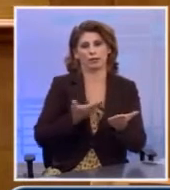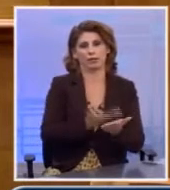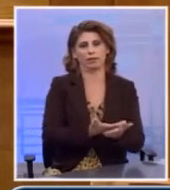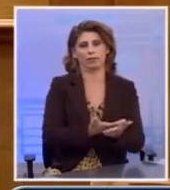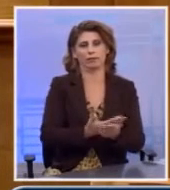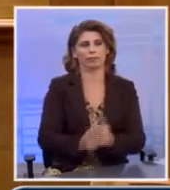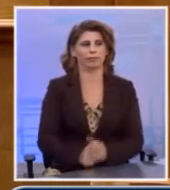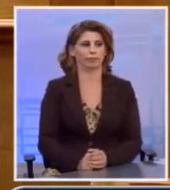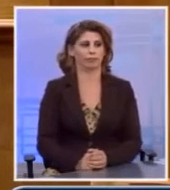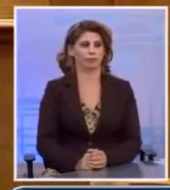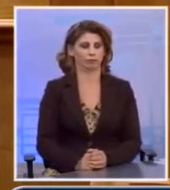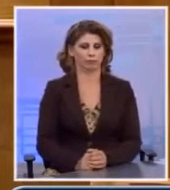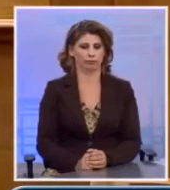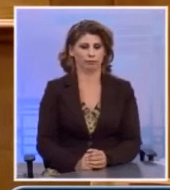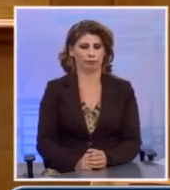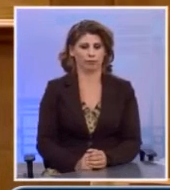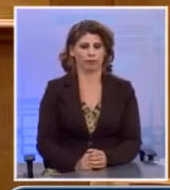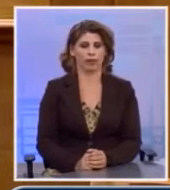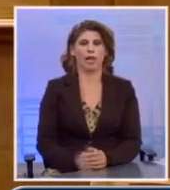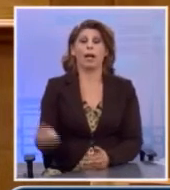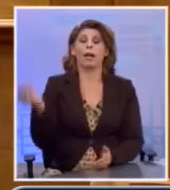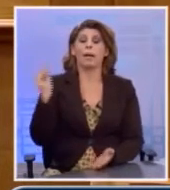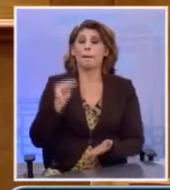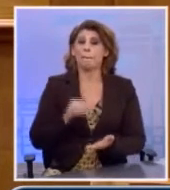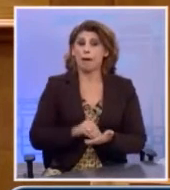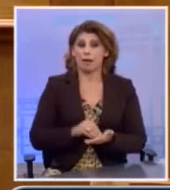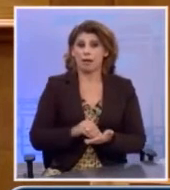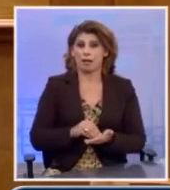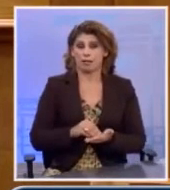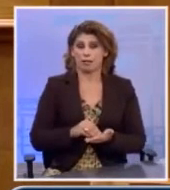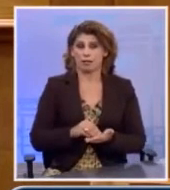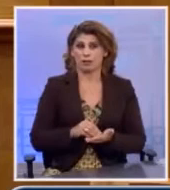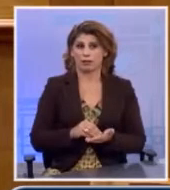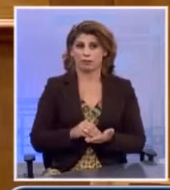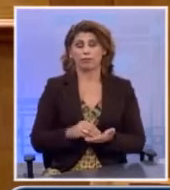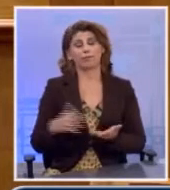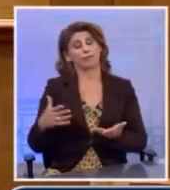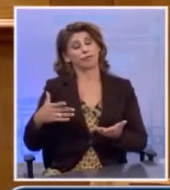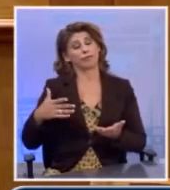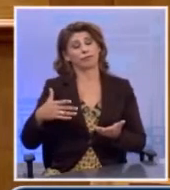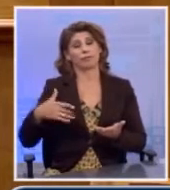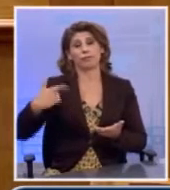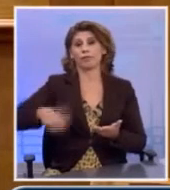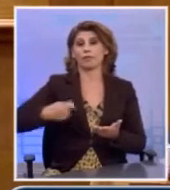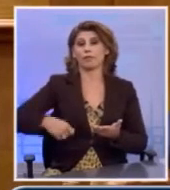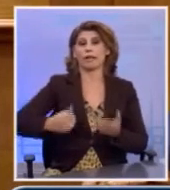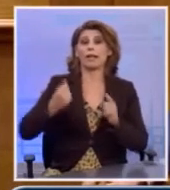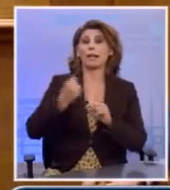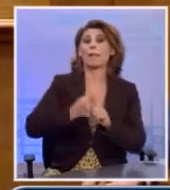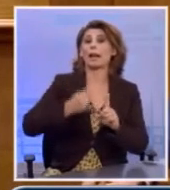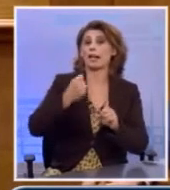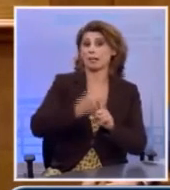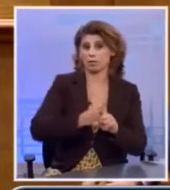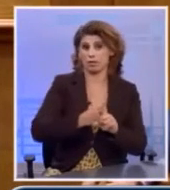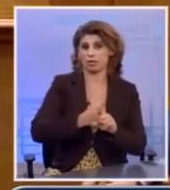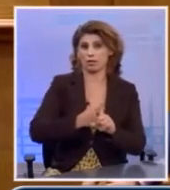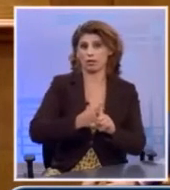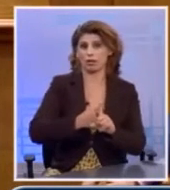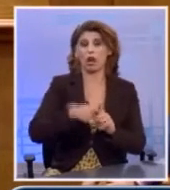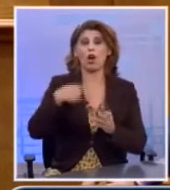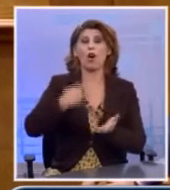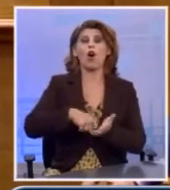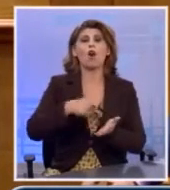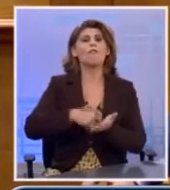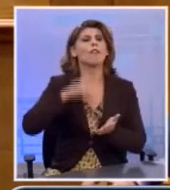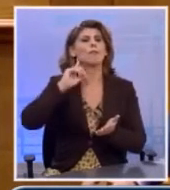βγήκατε για άλλη μια φορά ως συνήγοροι υπεράσπισης των φοροφυγάδων